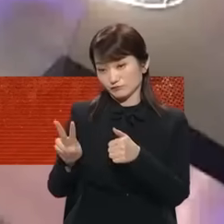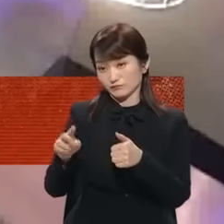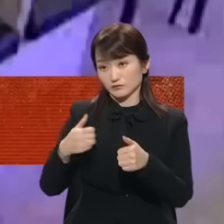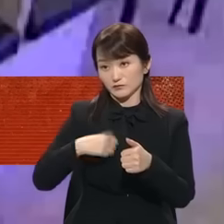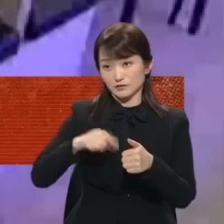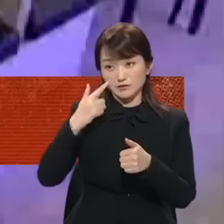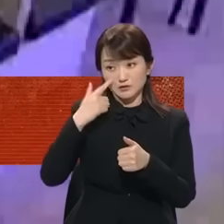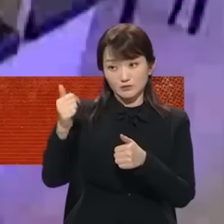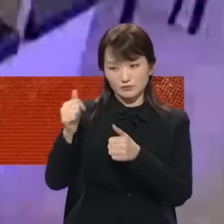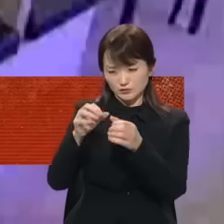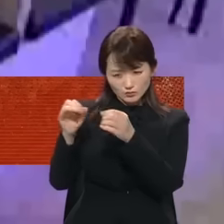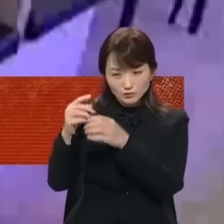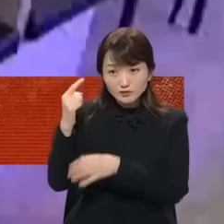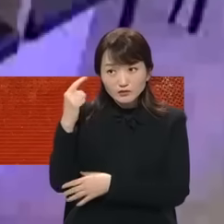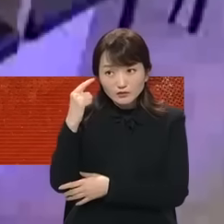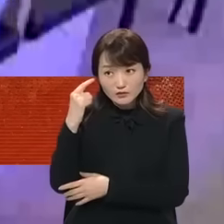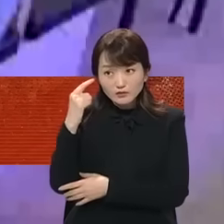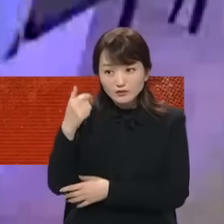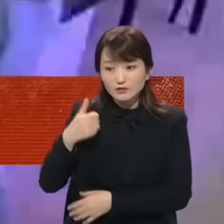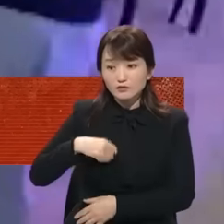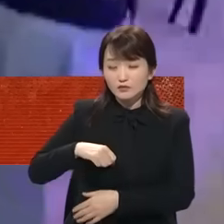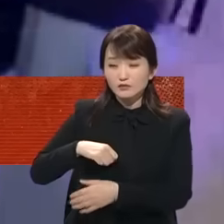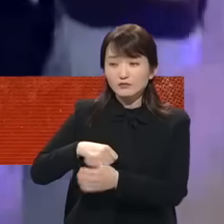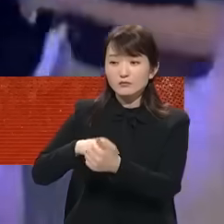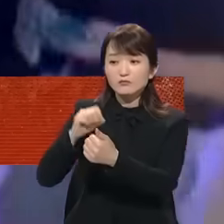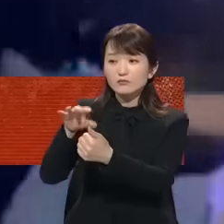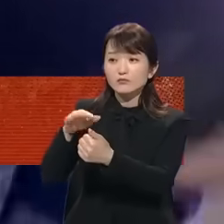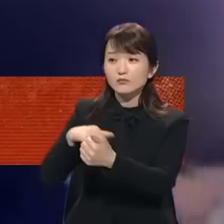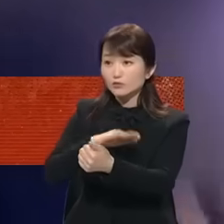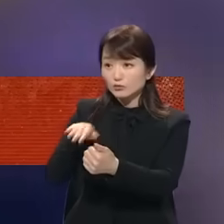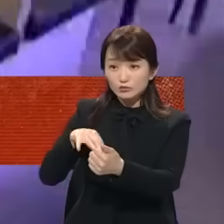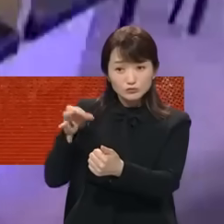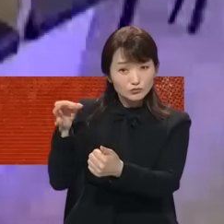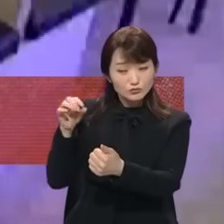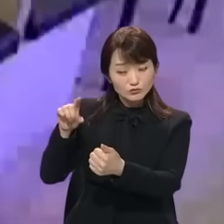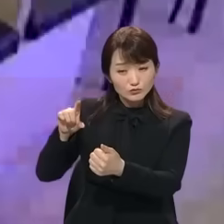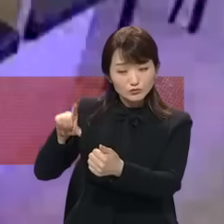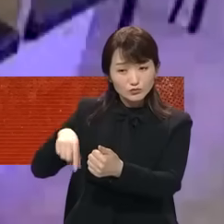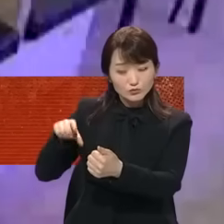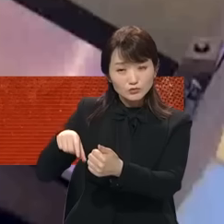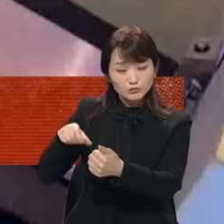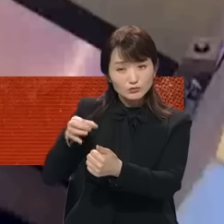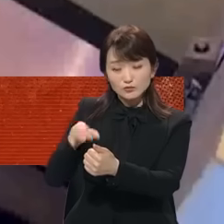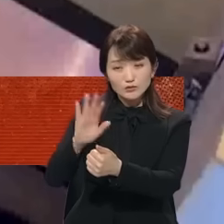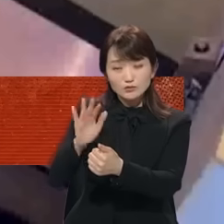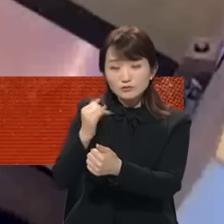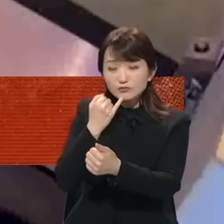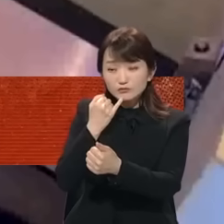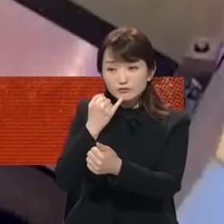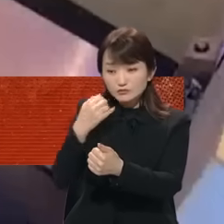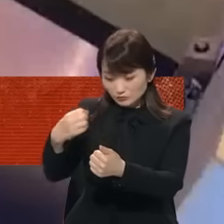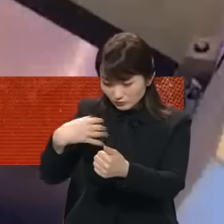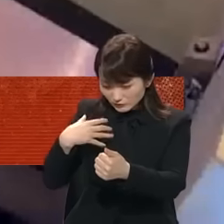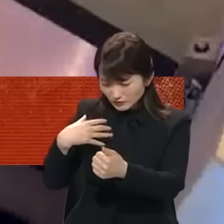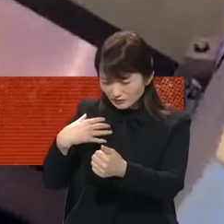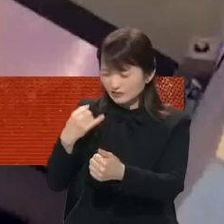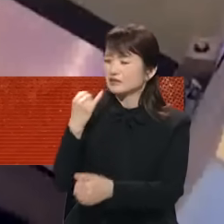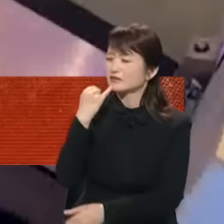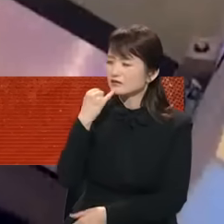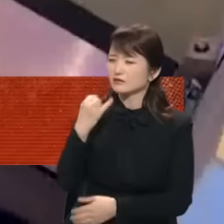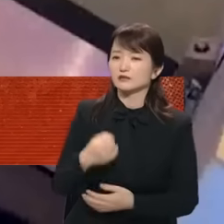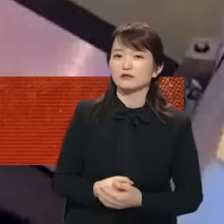아버지 대화를 들었다는 겁니다 이 남성한테 어 우리 결제 안 해도 되는 거예요 이렇게 물어보니까 그 아버지인 남성이 안 해도